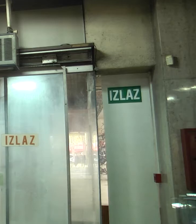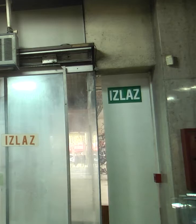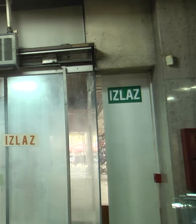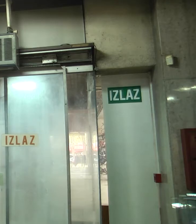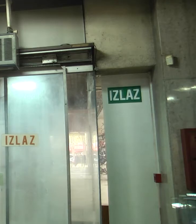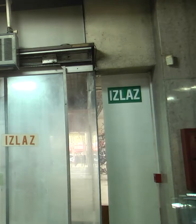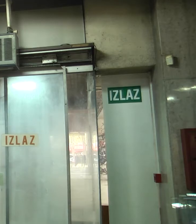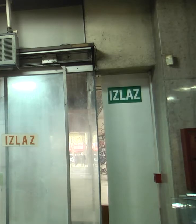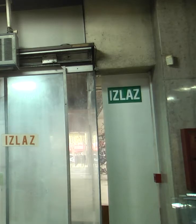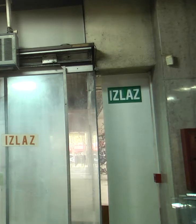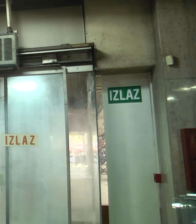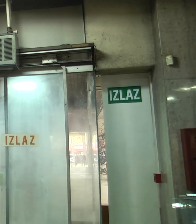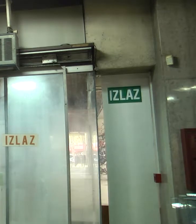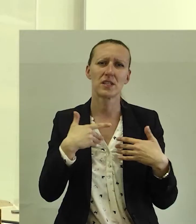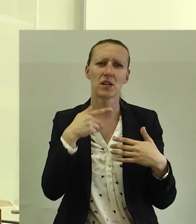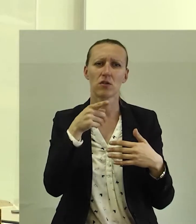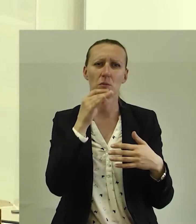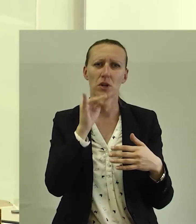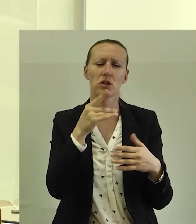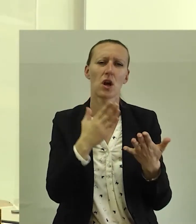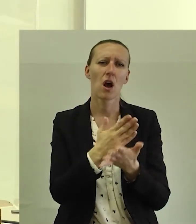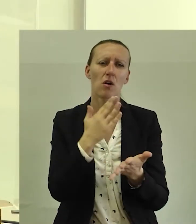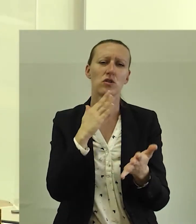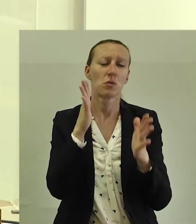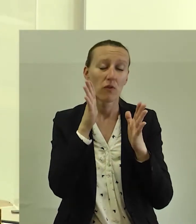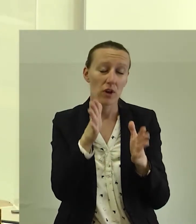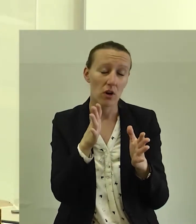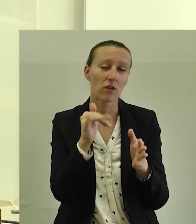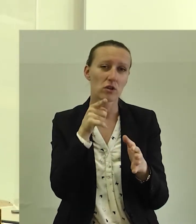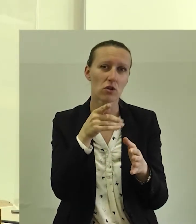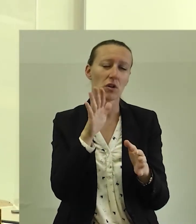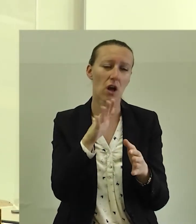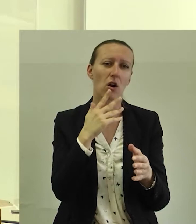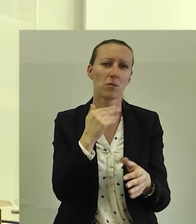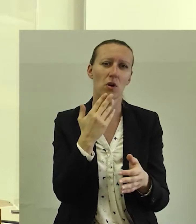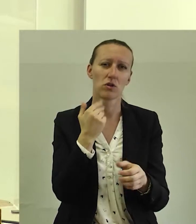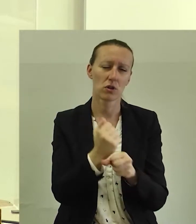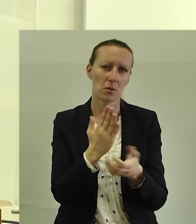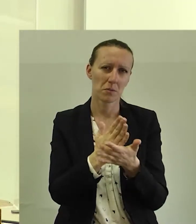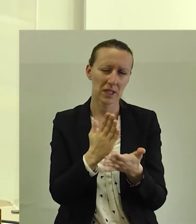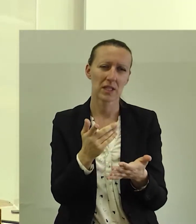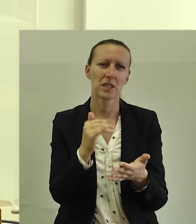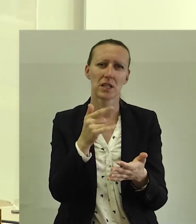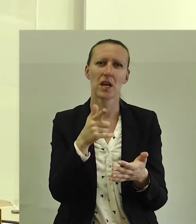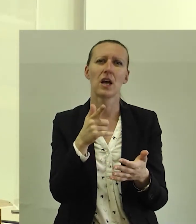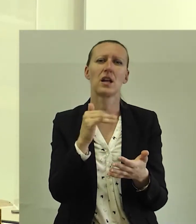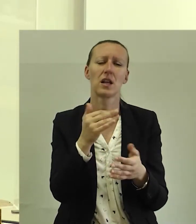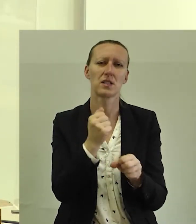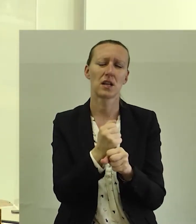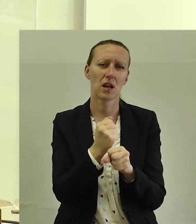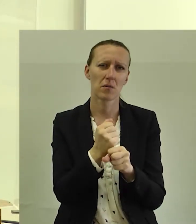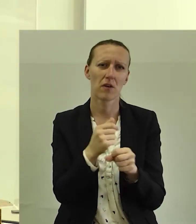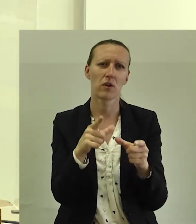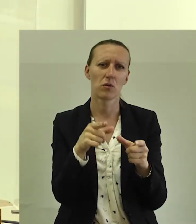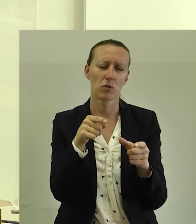najviše čini mi se veseli u toj priči, ukoliko ćemo vjerovati da će se to tako i realizirati, je namjera da se